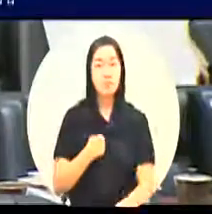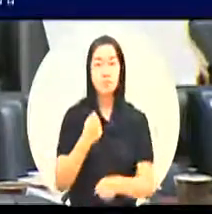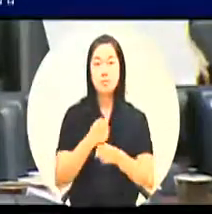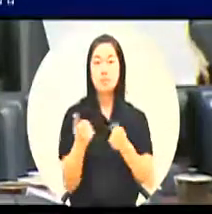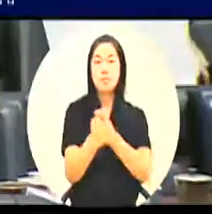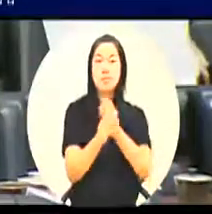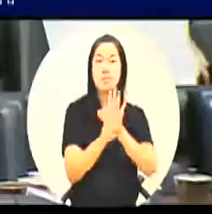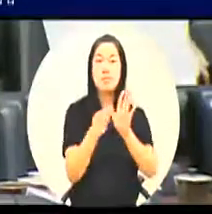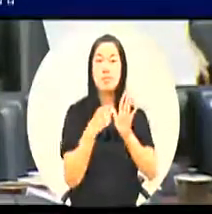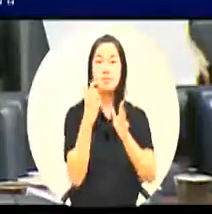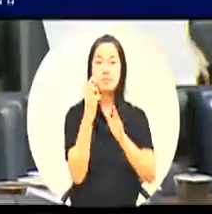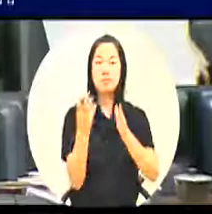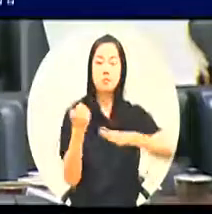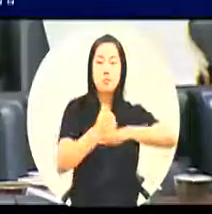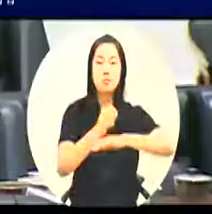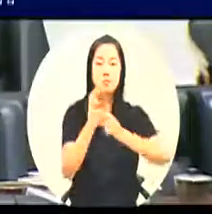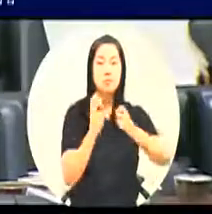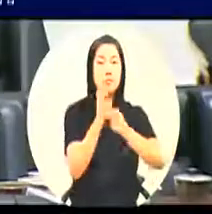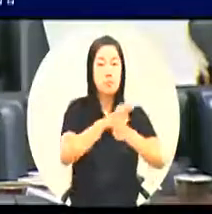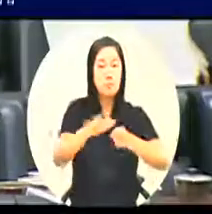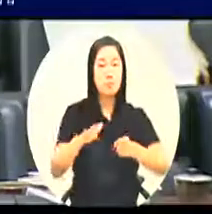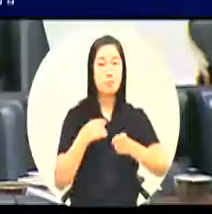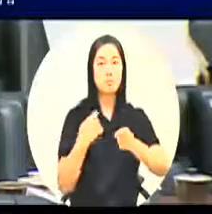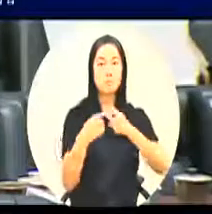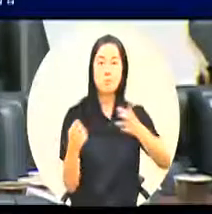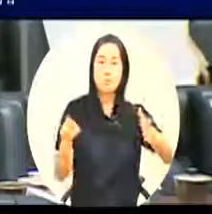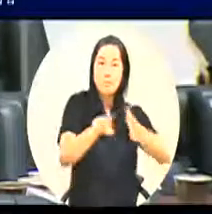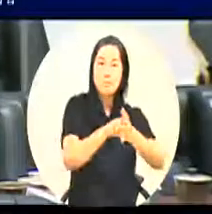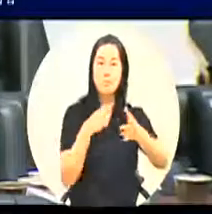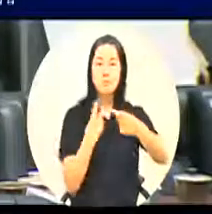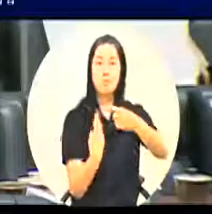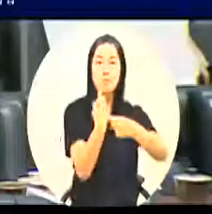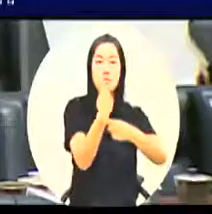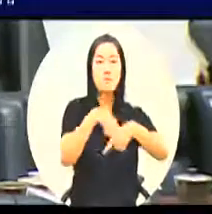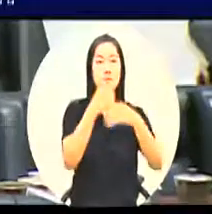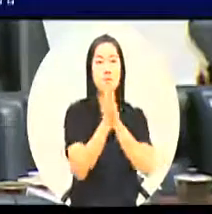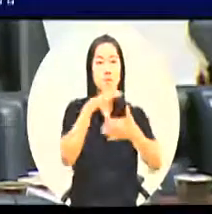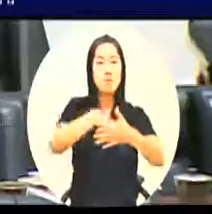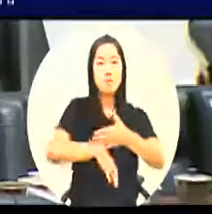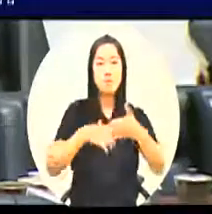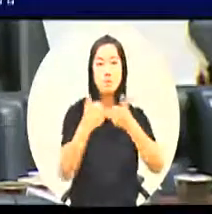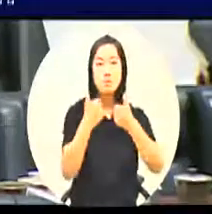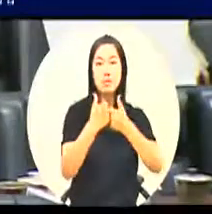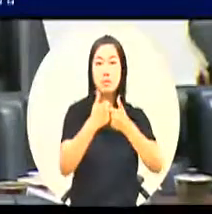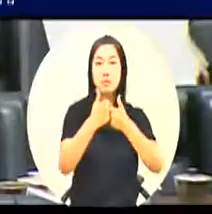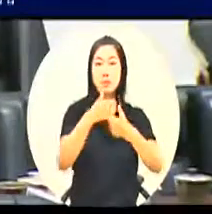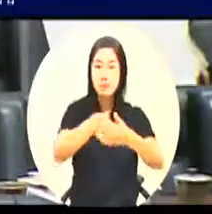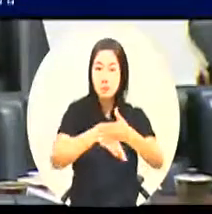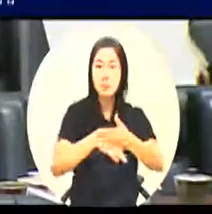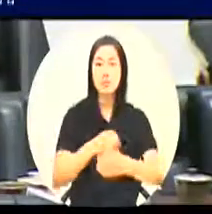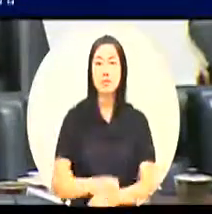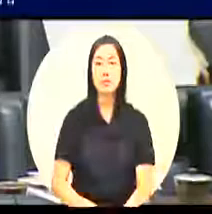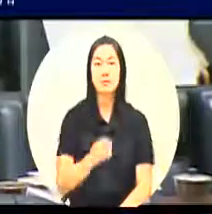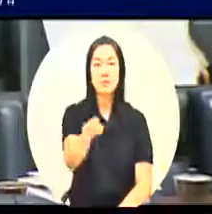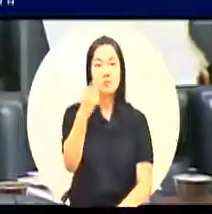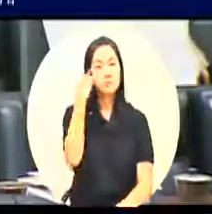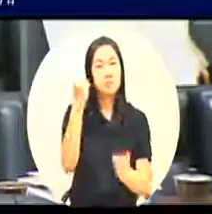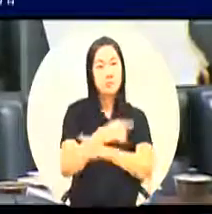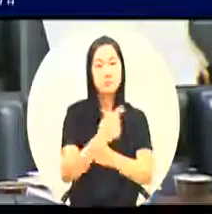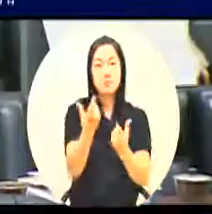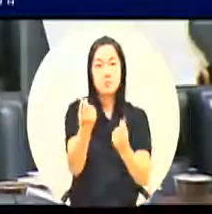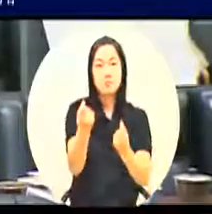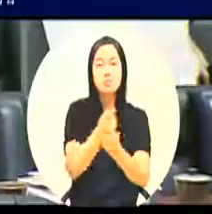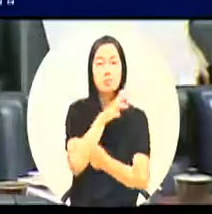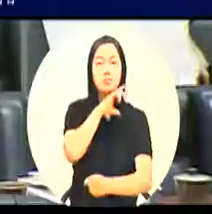嘛，30当哦，我做30当，我人生啥一半拢在议会吼，在议会待过啊。市长，你要六如果60、70岁，